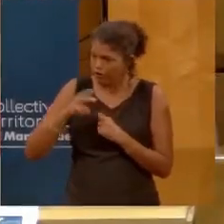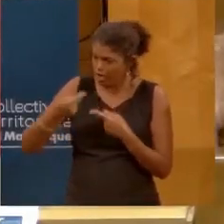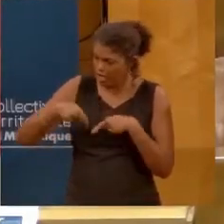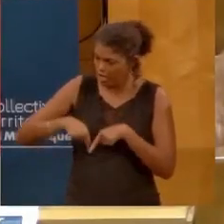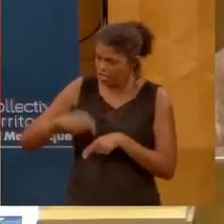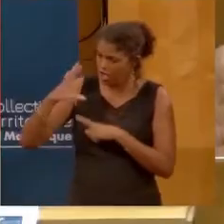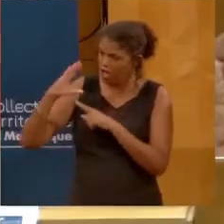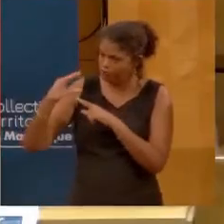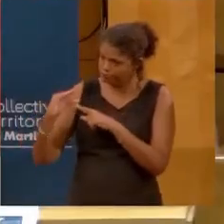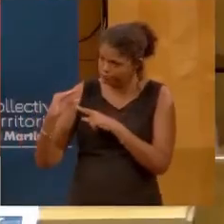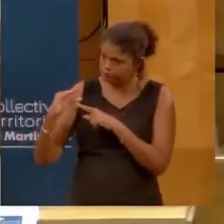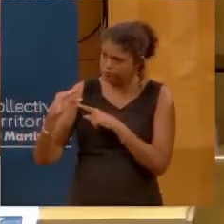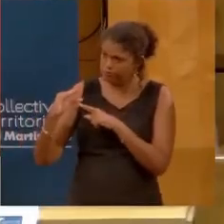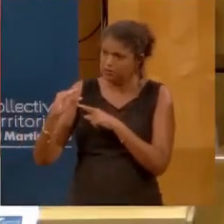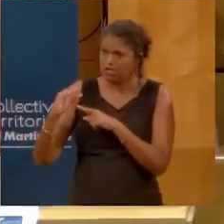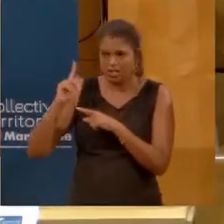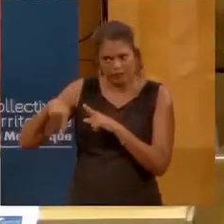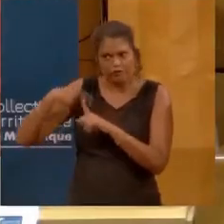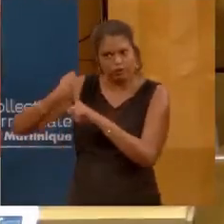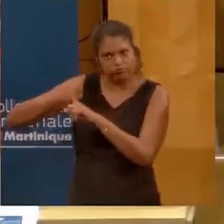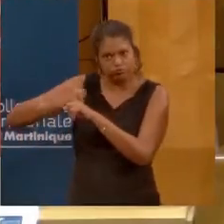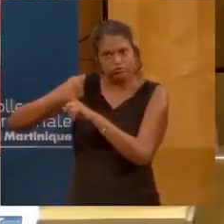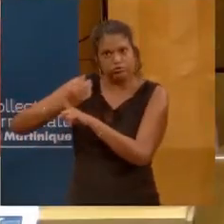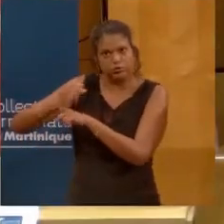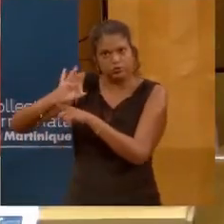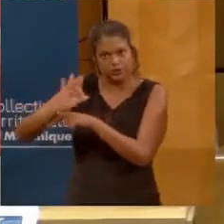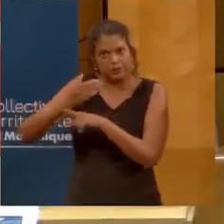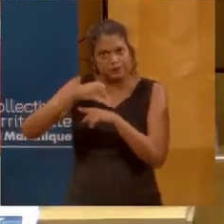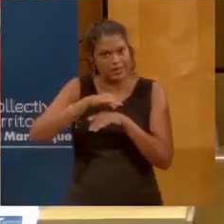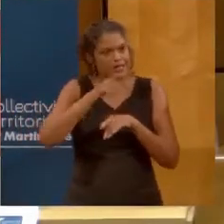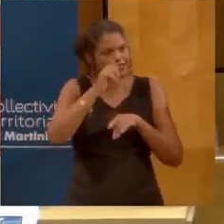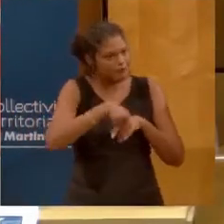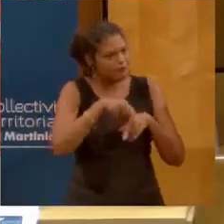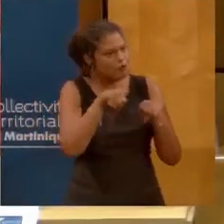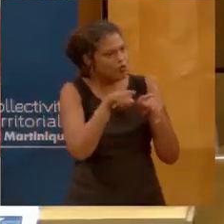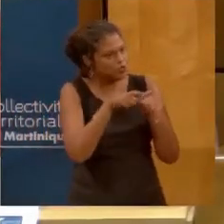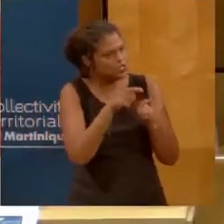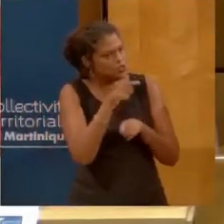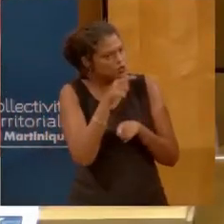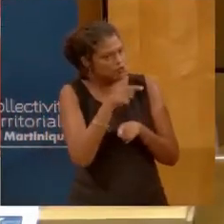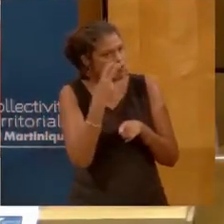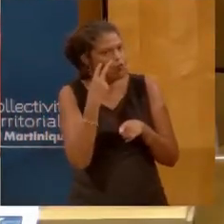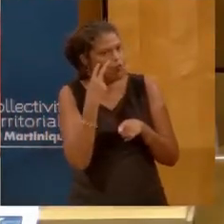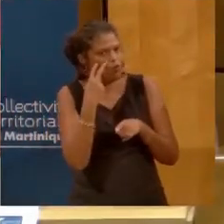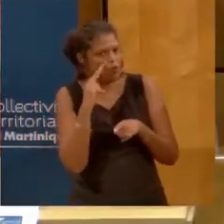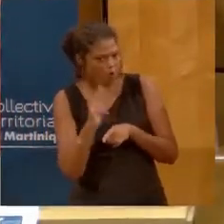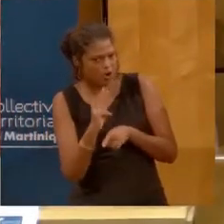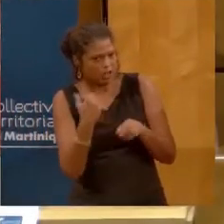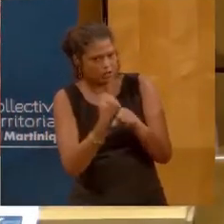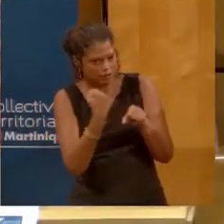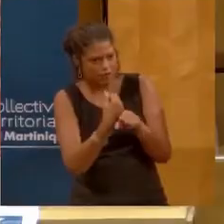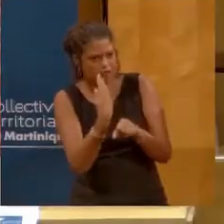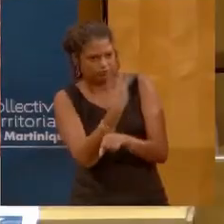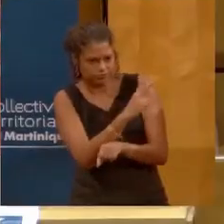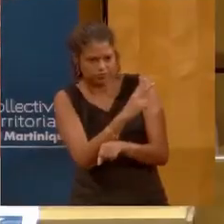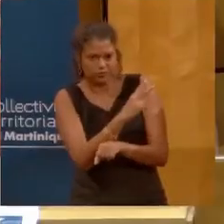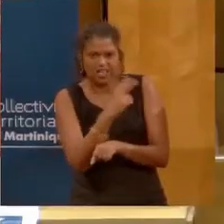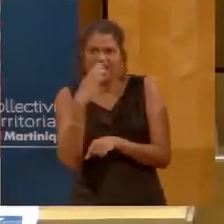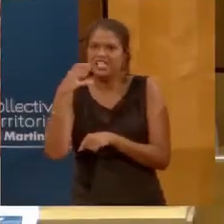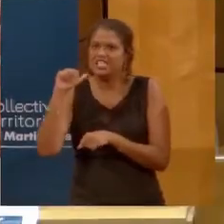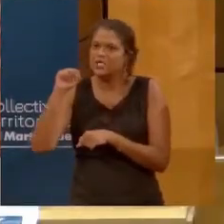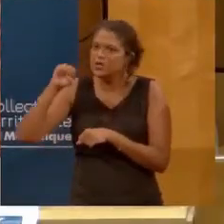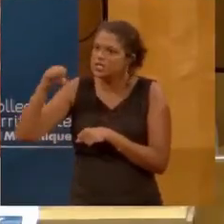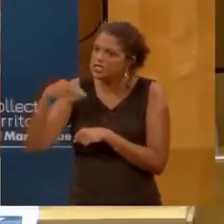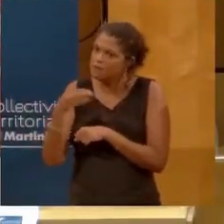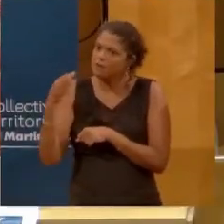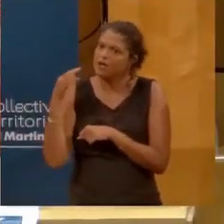faut le critiquer pour cela, mais il faut aussi que vous balayez devant votre porte. Et le CESM, d'ailleurs, l'a signalé, de